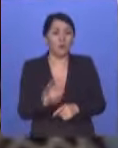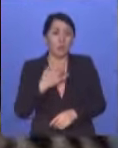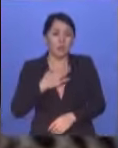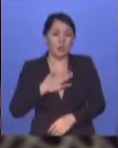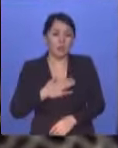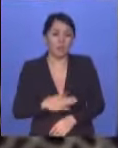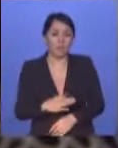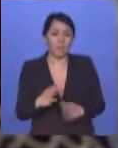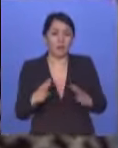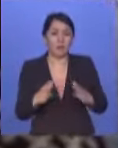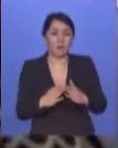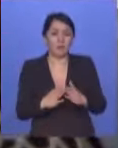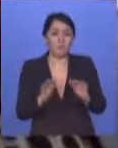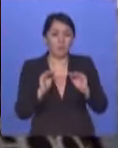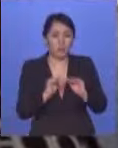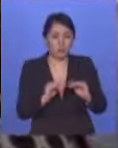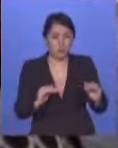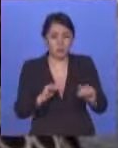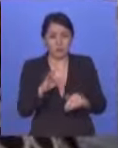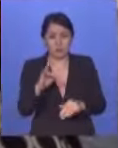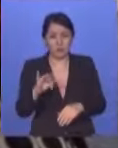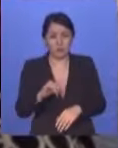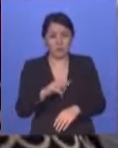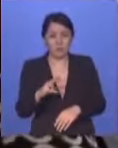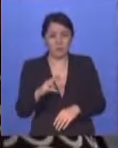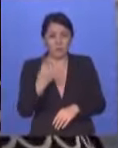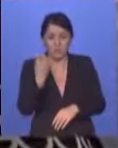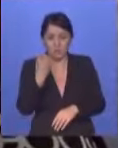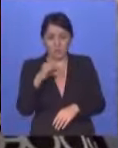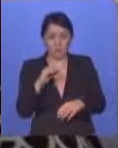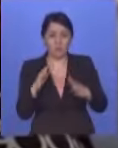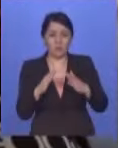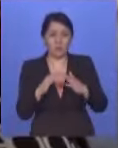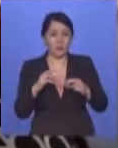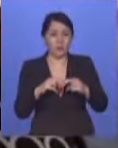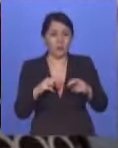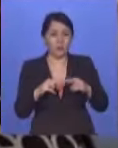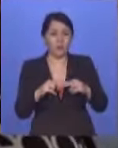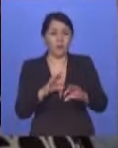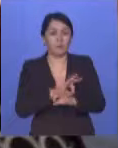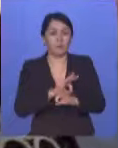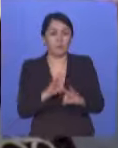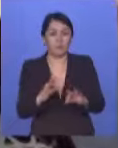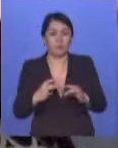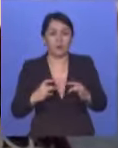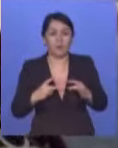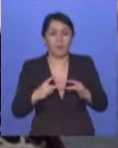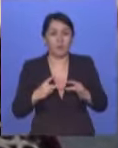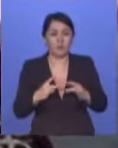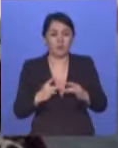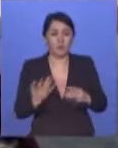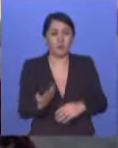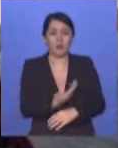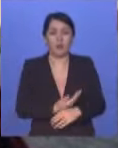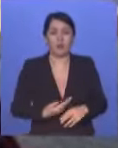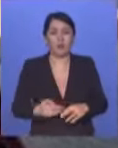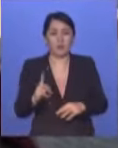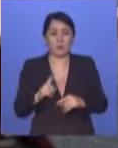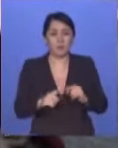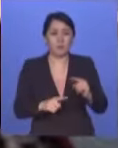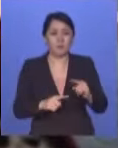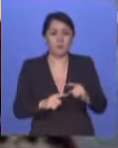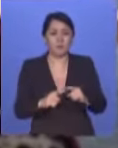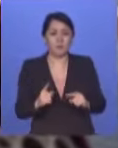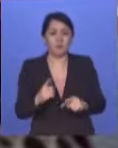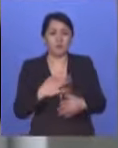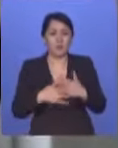домом. Здесь у меня и дети, внуки. Понравилось качество жилья, очень хорошее. Поздравить нас приехали и наши родственники. Они тоже